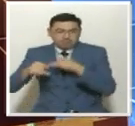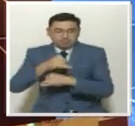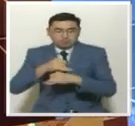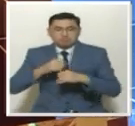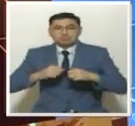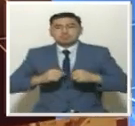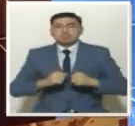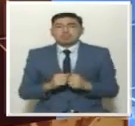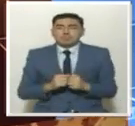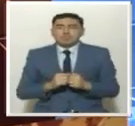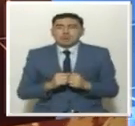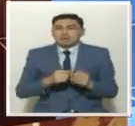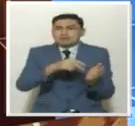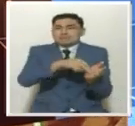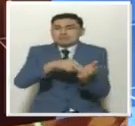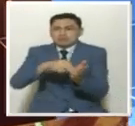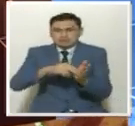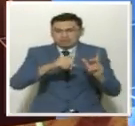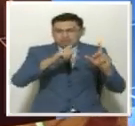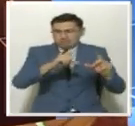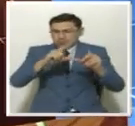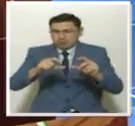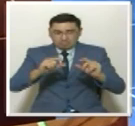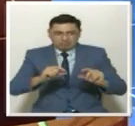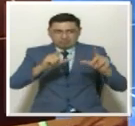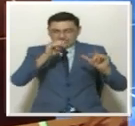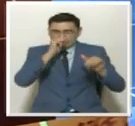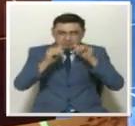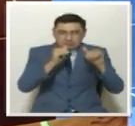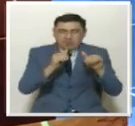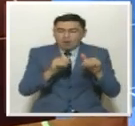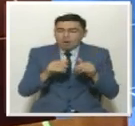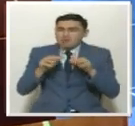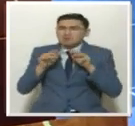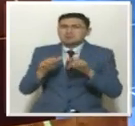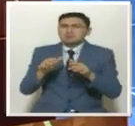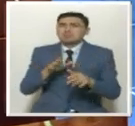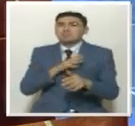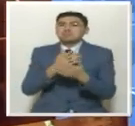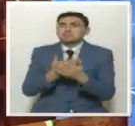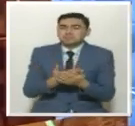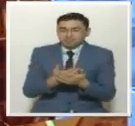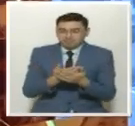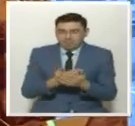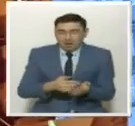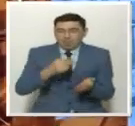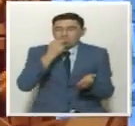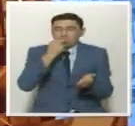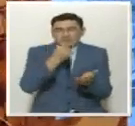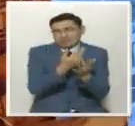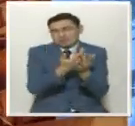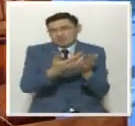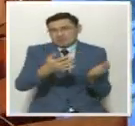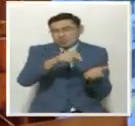бағасын тұрақтандыру үшін биылғы жылы атқарылатын шараларға тоқталды. Біріншіден, азық-түлік тауарларына бағаның өсуіне орай